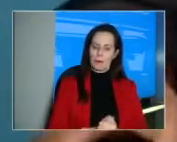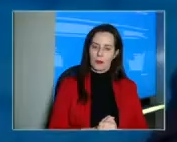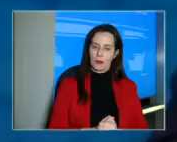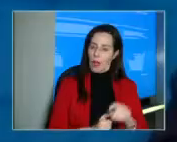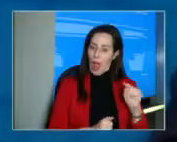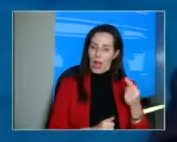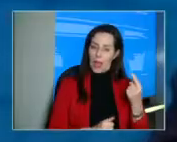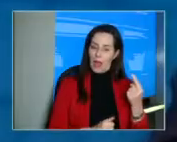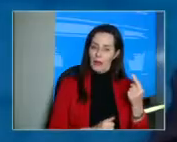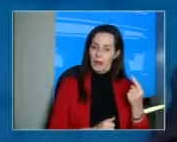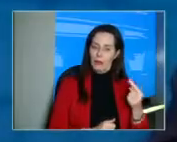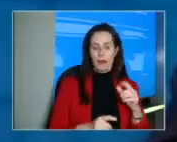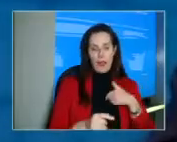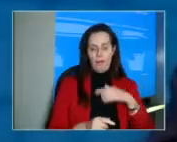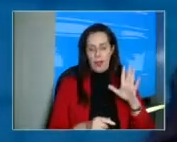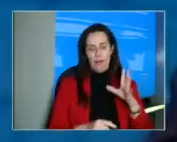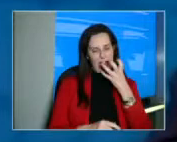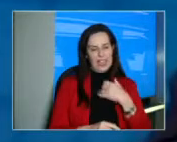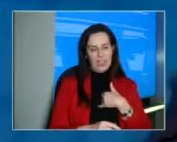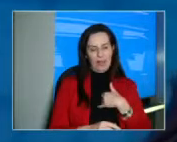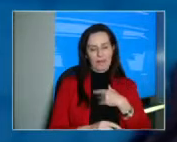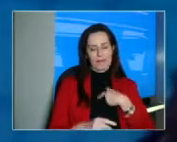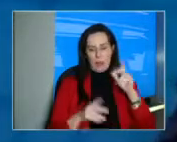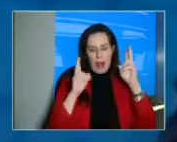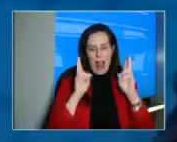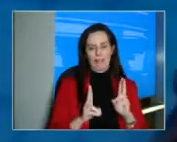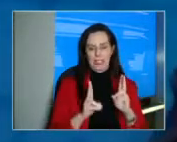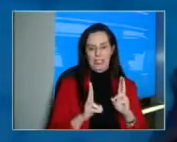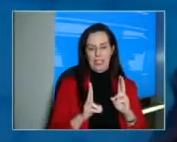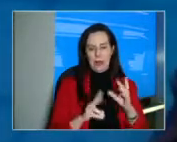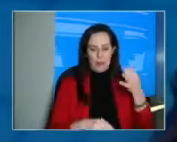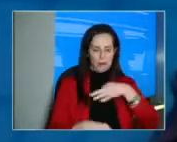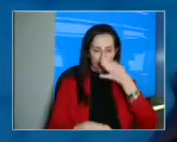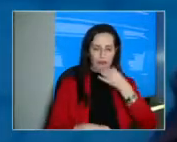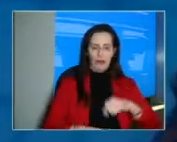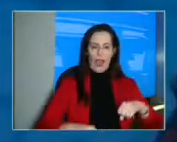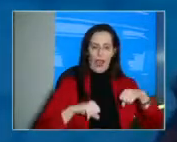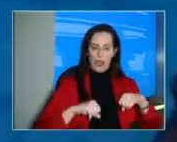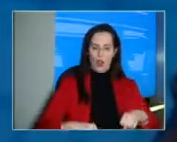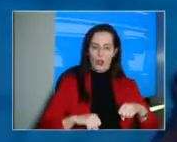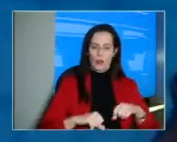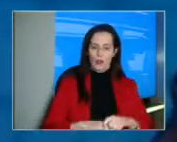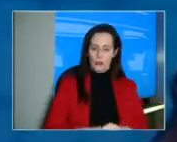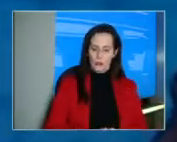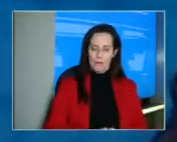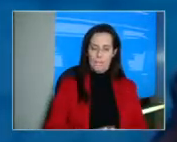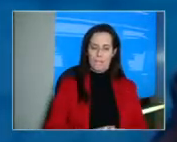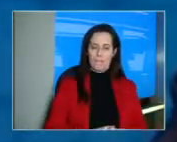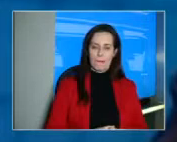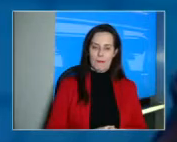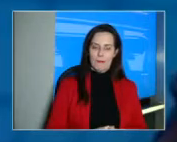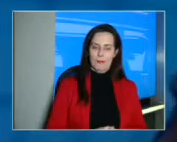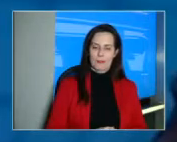אגב, וכאן לצערנו עלינו להפסיק את דבריו של ראש הממשלה, לקטוע